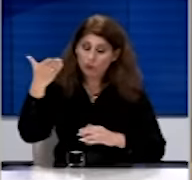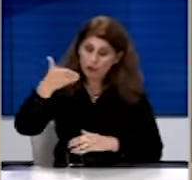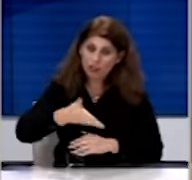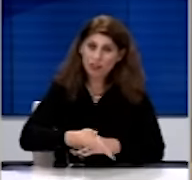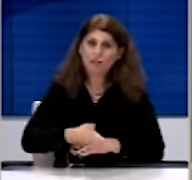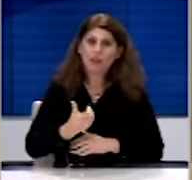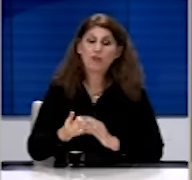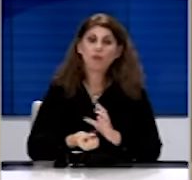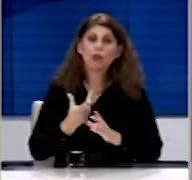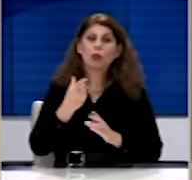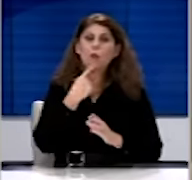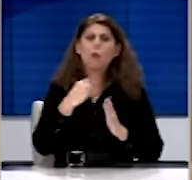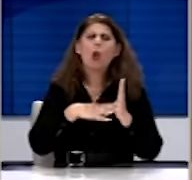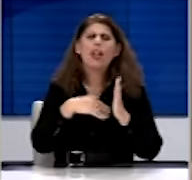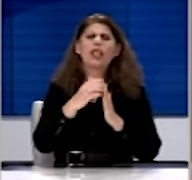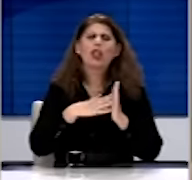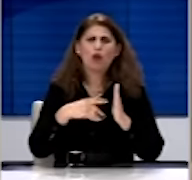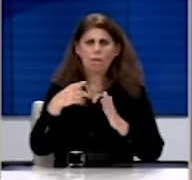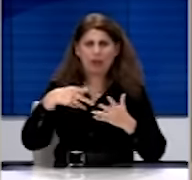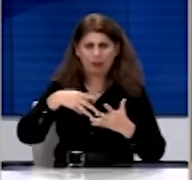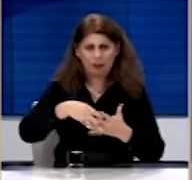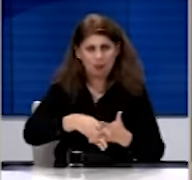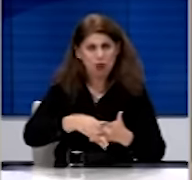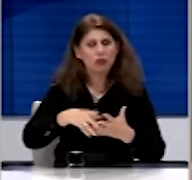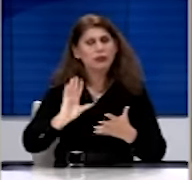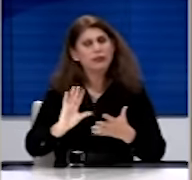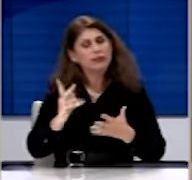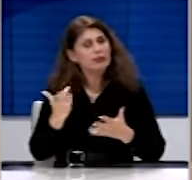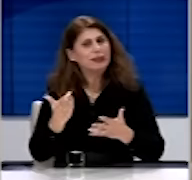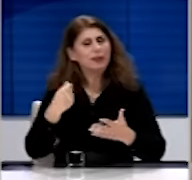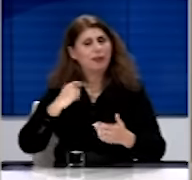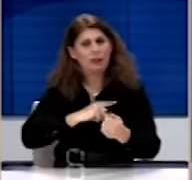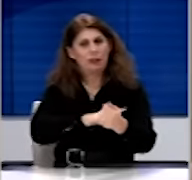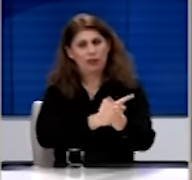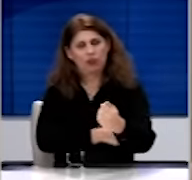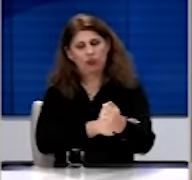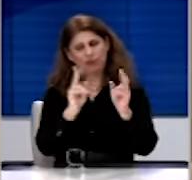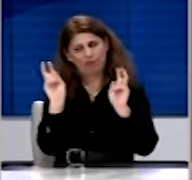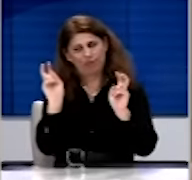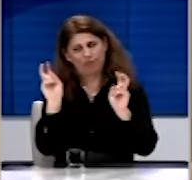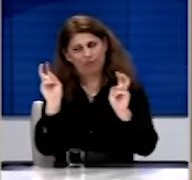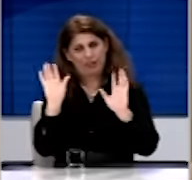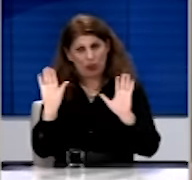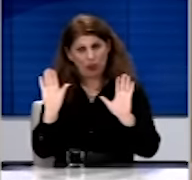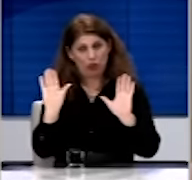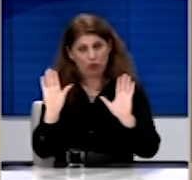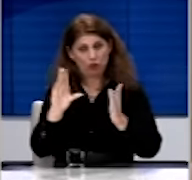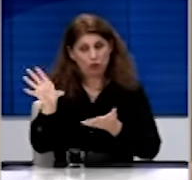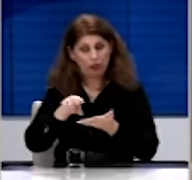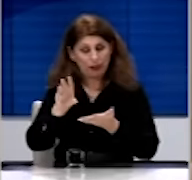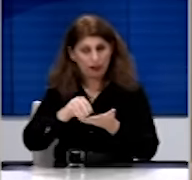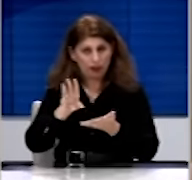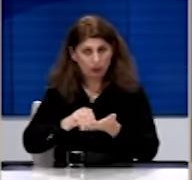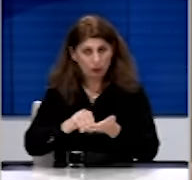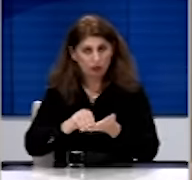τα νέα πολύχρωμα τιμολόγια είναι η δυνατότητα, σε εισαγωγικά βάλτε το αυτό, του καταναλωτή